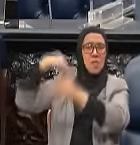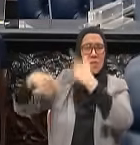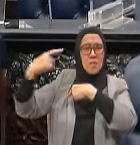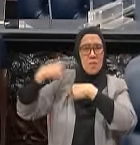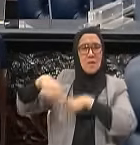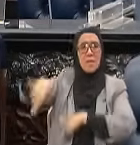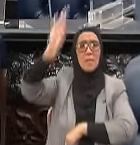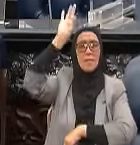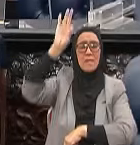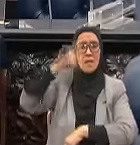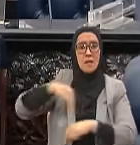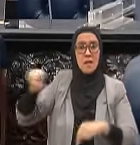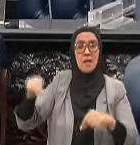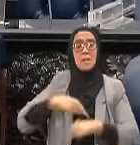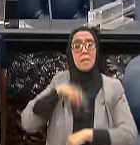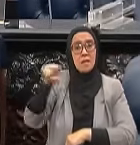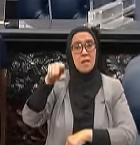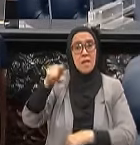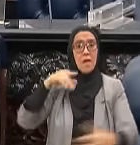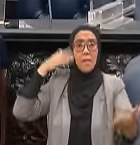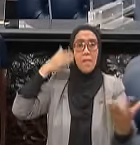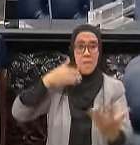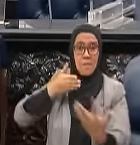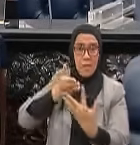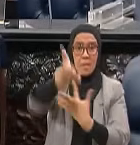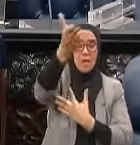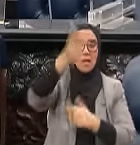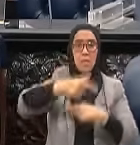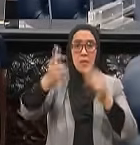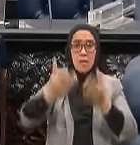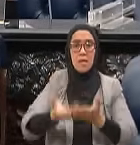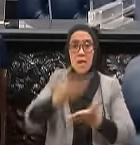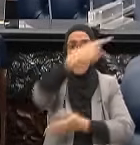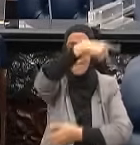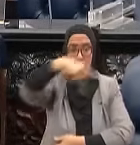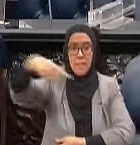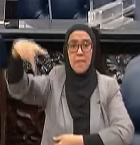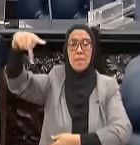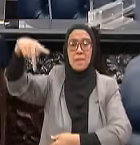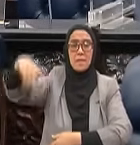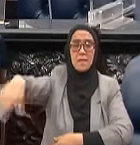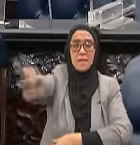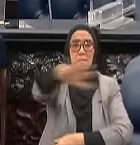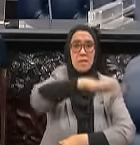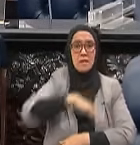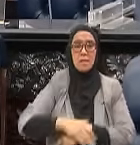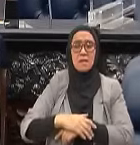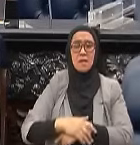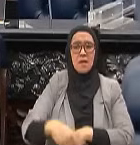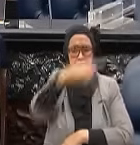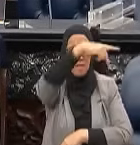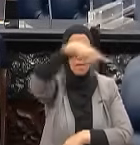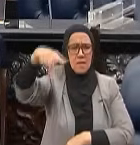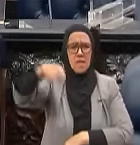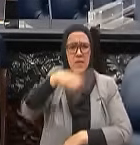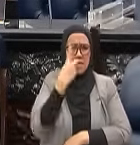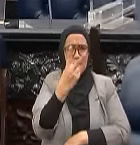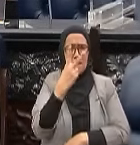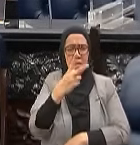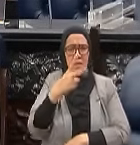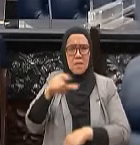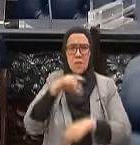melalui PCP ngosed tes Fauzan Rizky djong Raffi tidak melalui Malaysia Hai deh